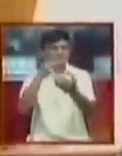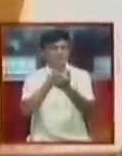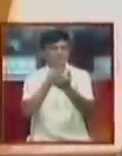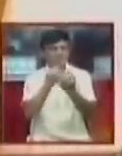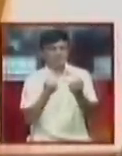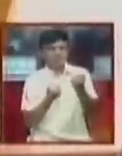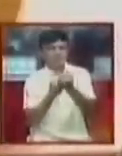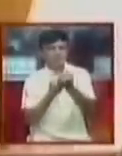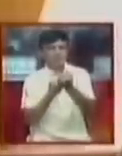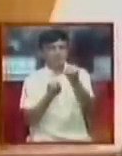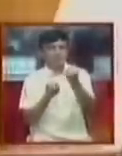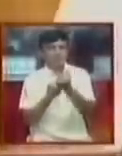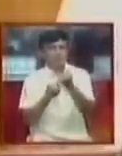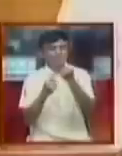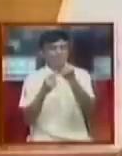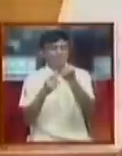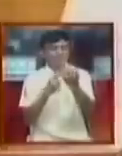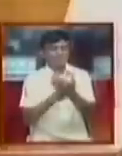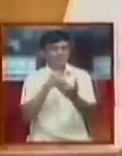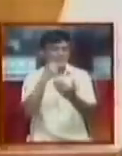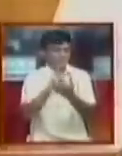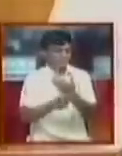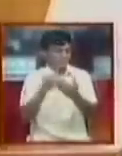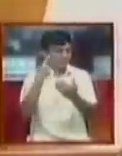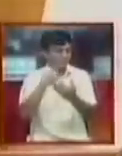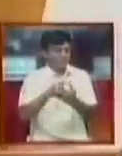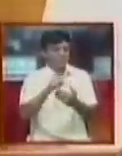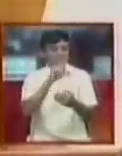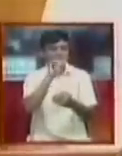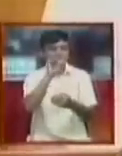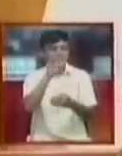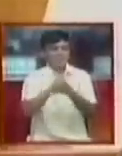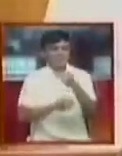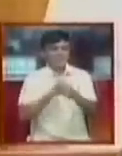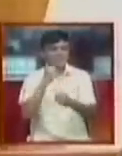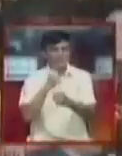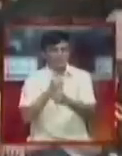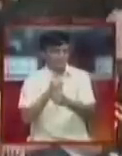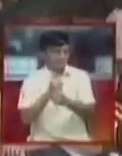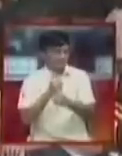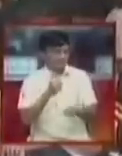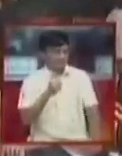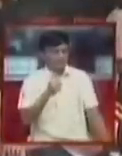sa nasabing programa sa nakalipas na 15 taon.